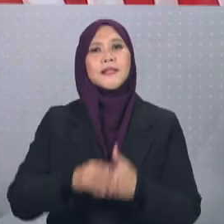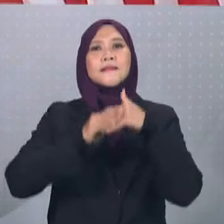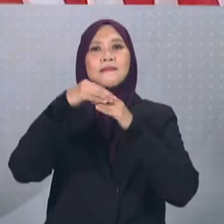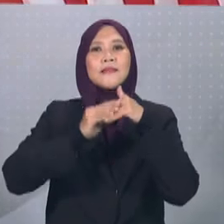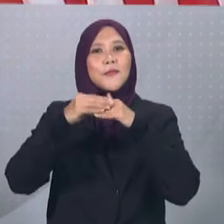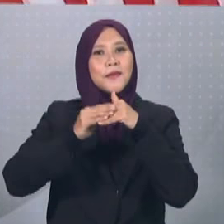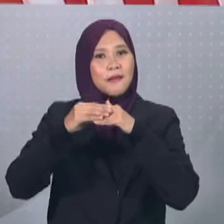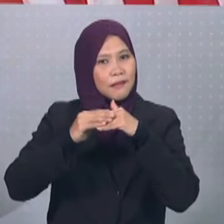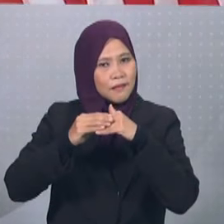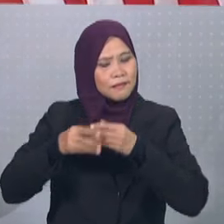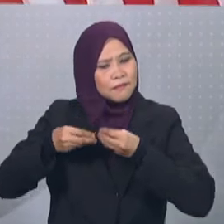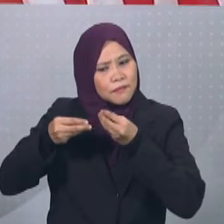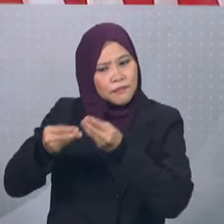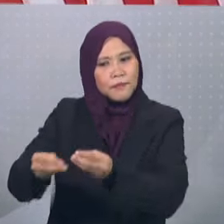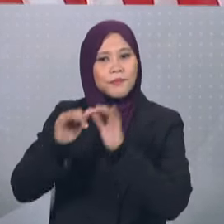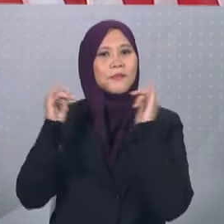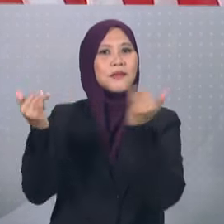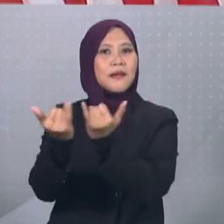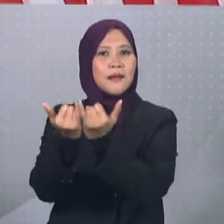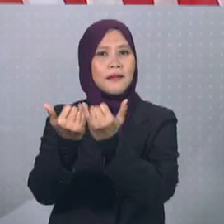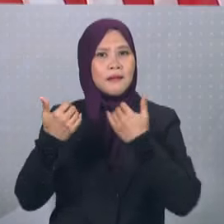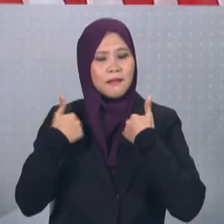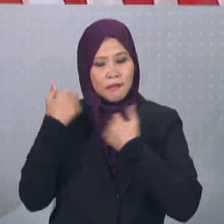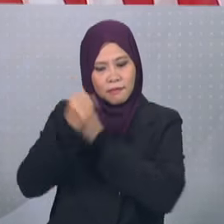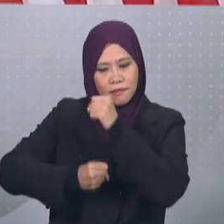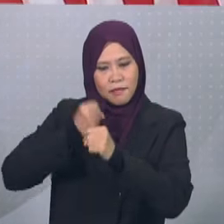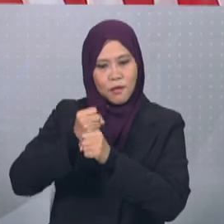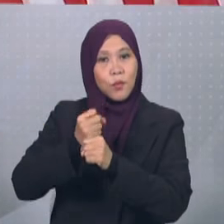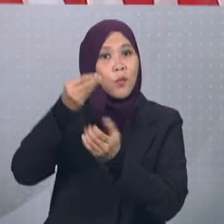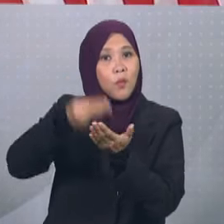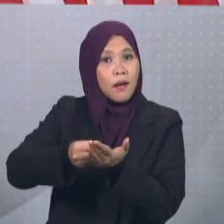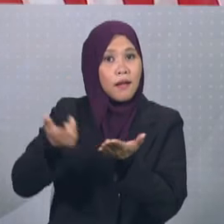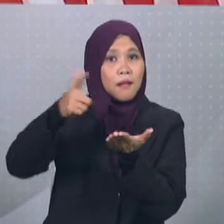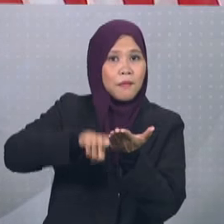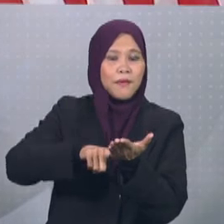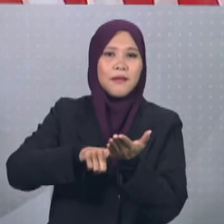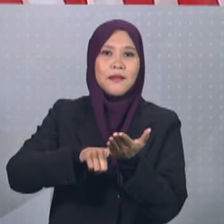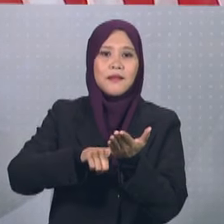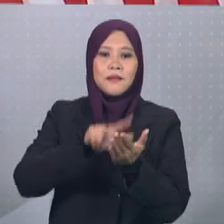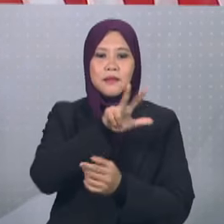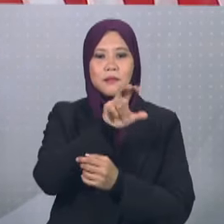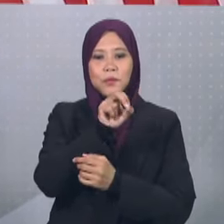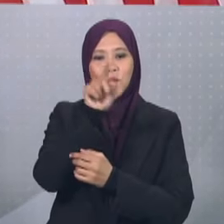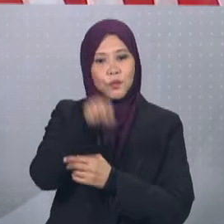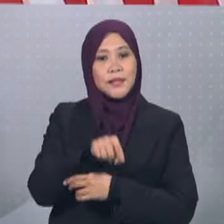Kelonggaran ini diberikan pada syarikat yang mempunyai tahun kewangan berakhir 30